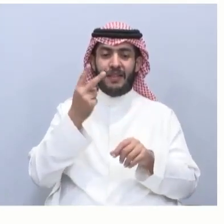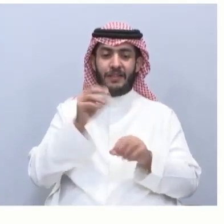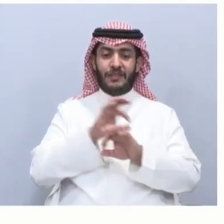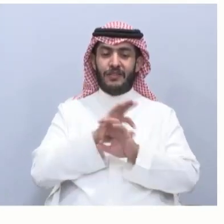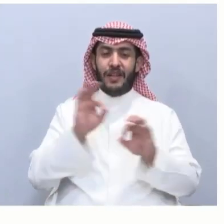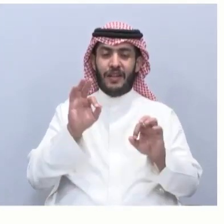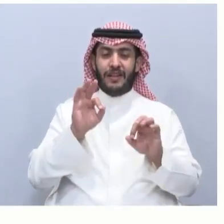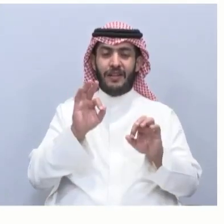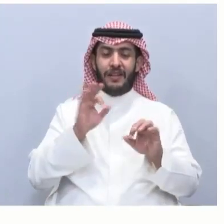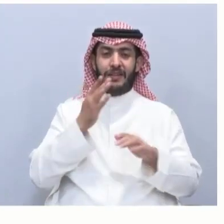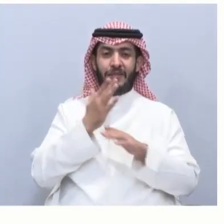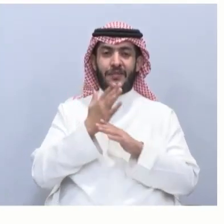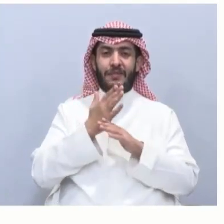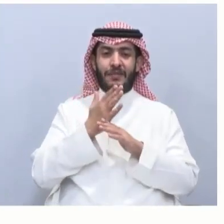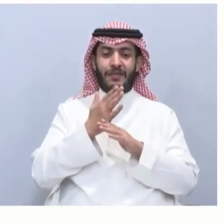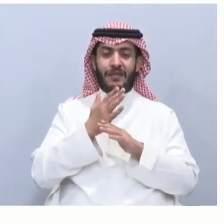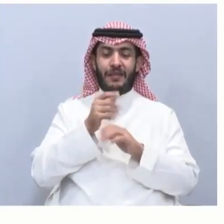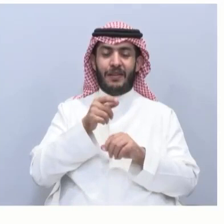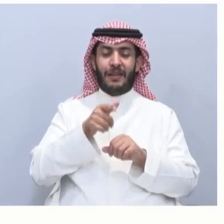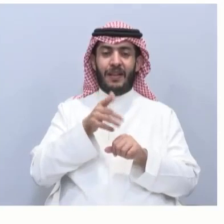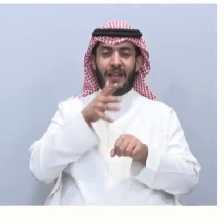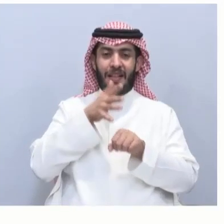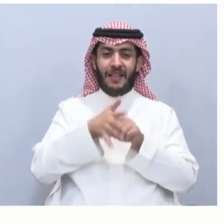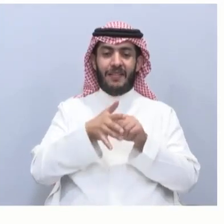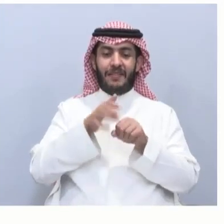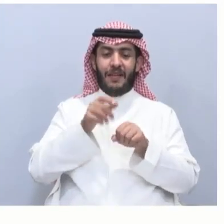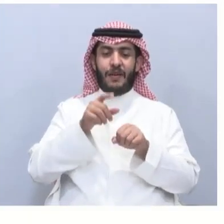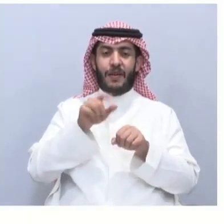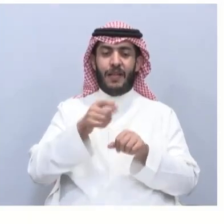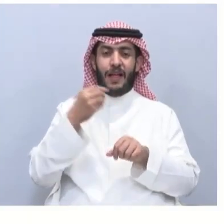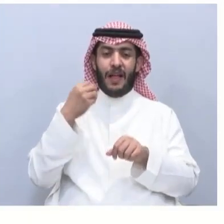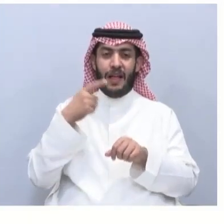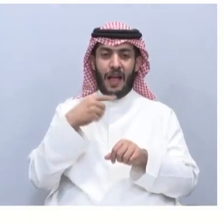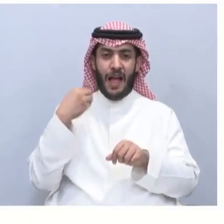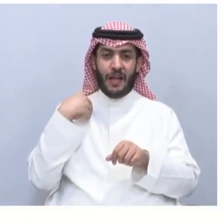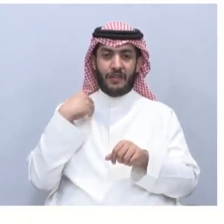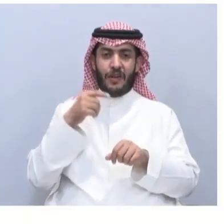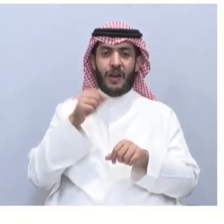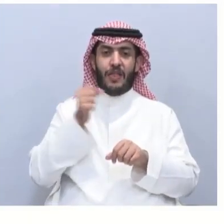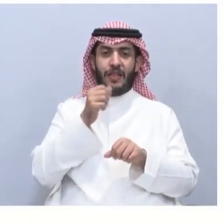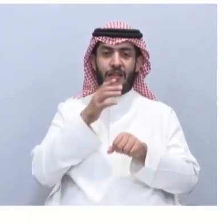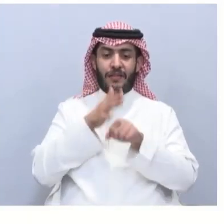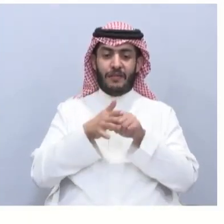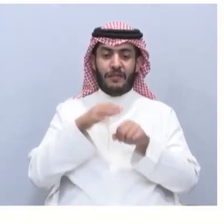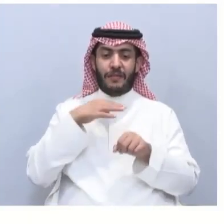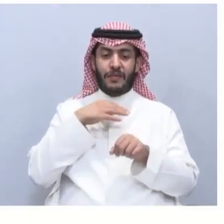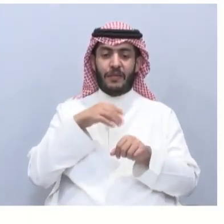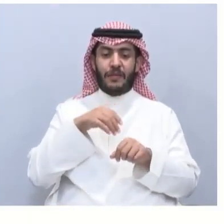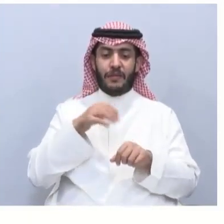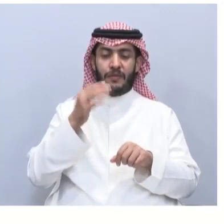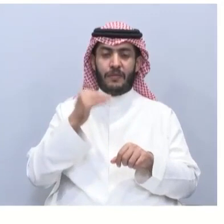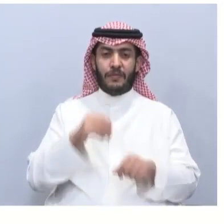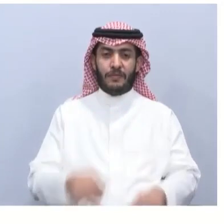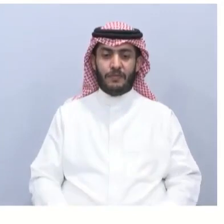يستعدان لاداء هذه او هذا النسك وهو الاضحيه هديه صلى الله عليه وسلم